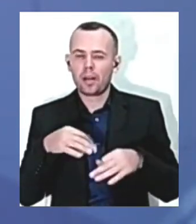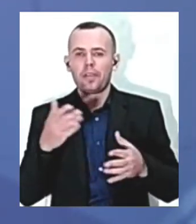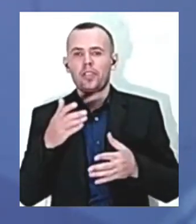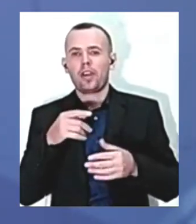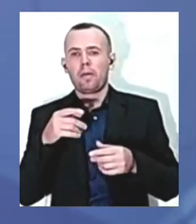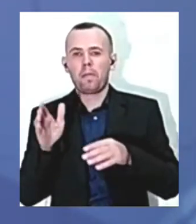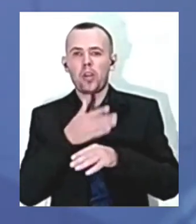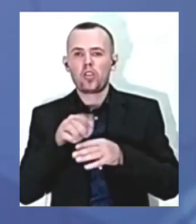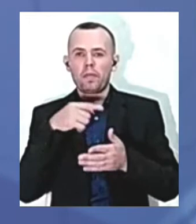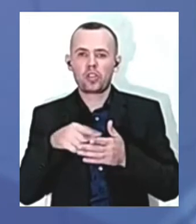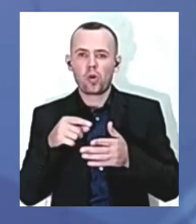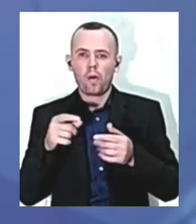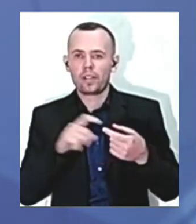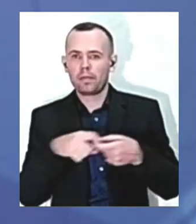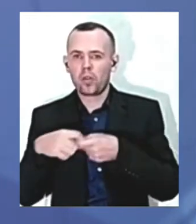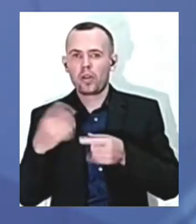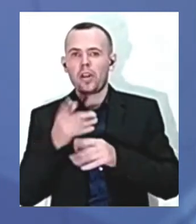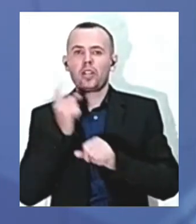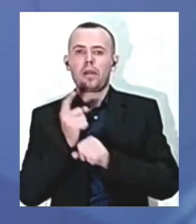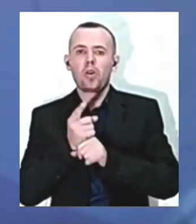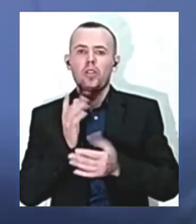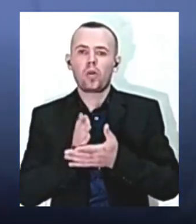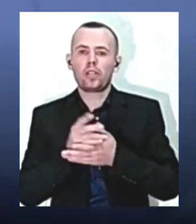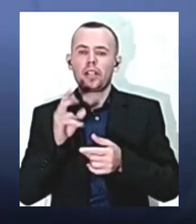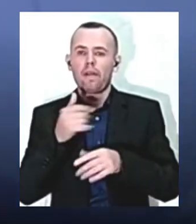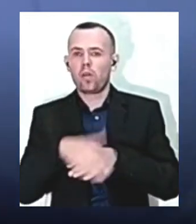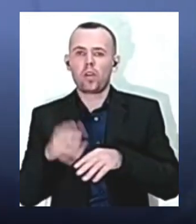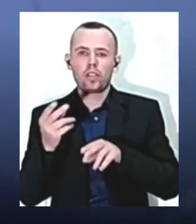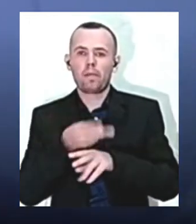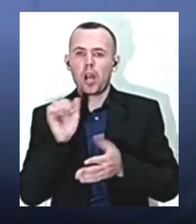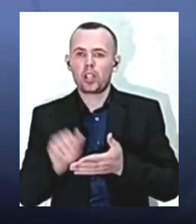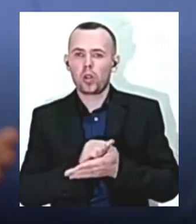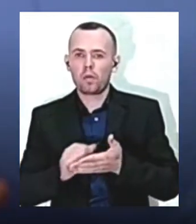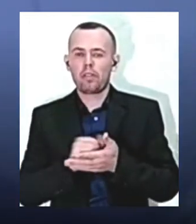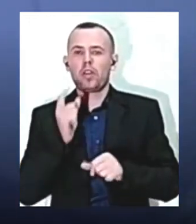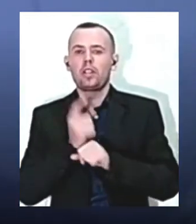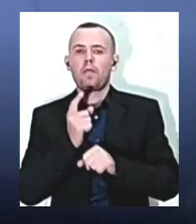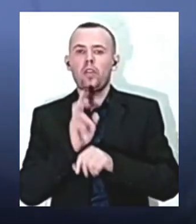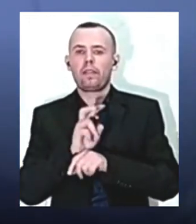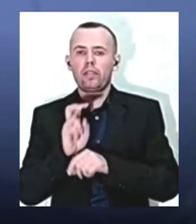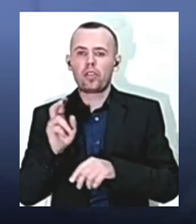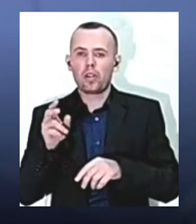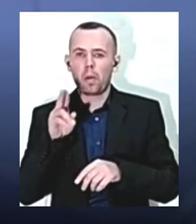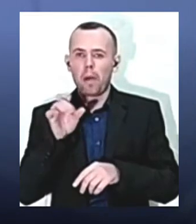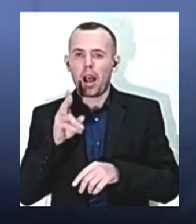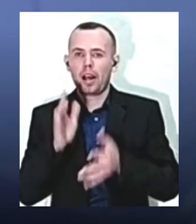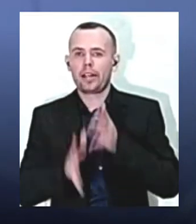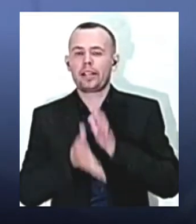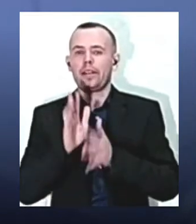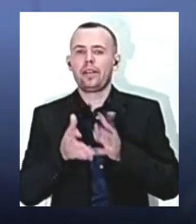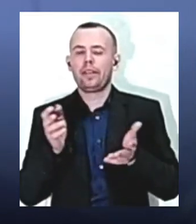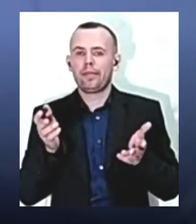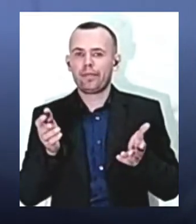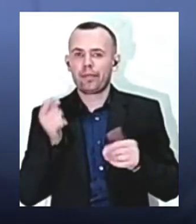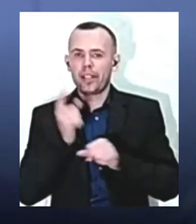наприклад, заборона знаходитися на вулиці без документів, заборона відвідувати парки, заборона відвідувати